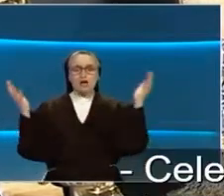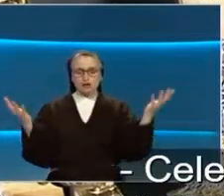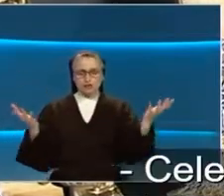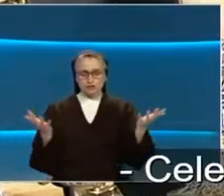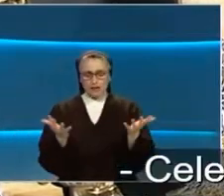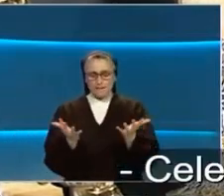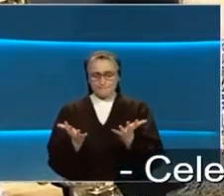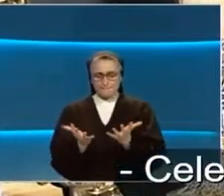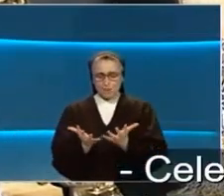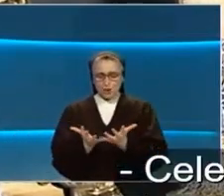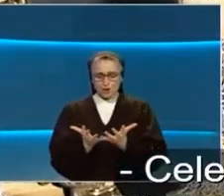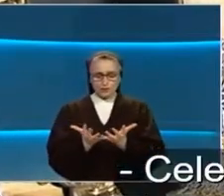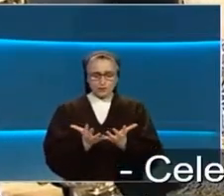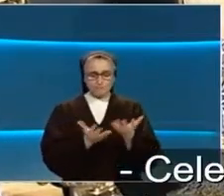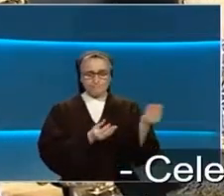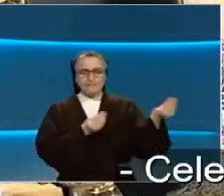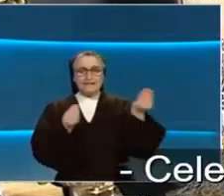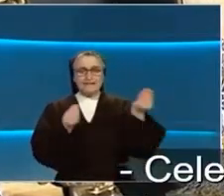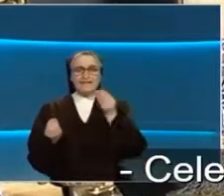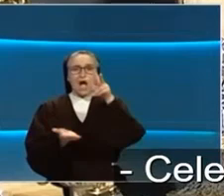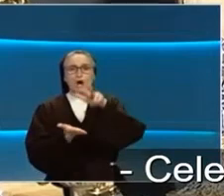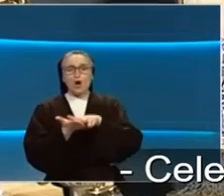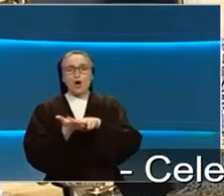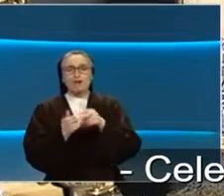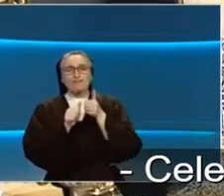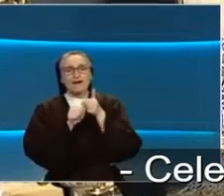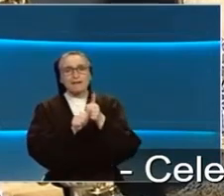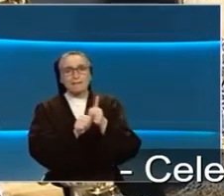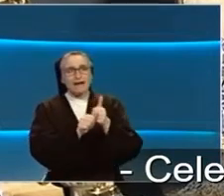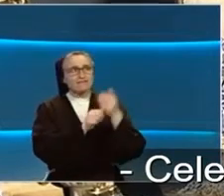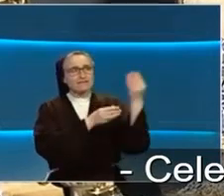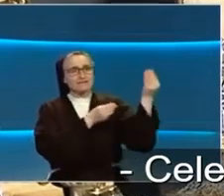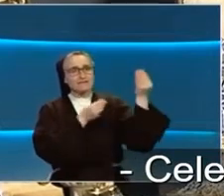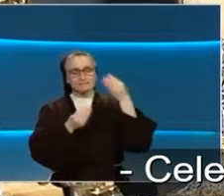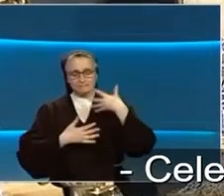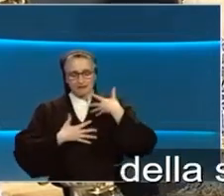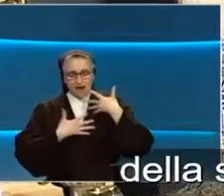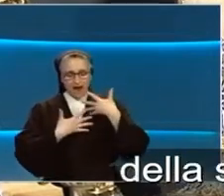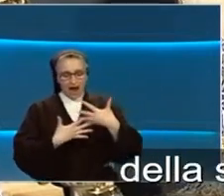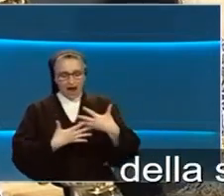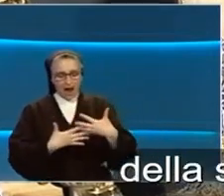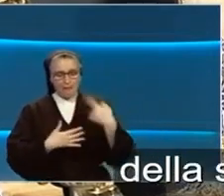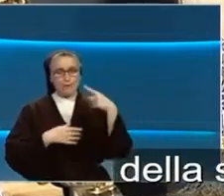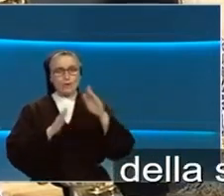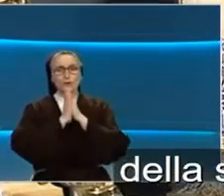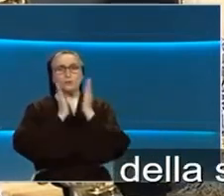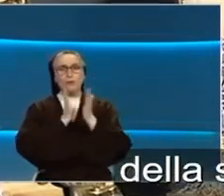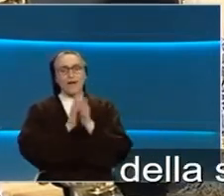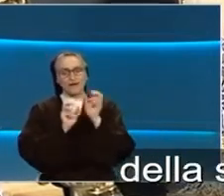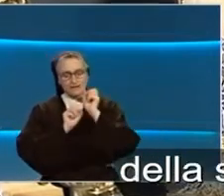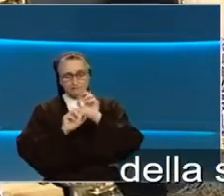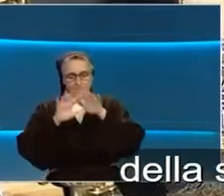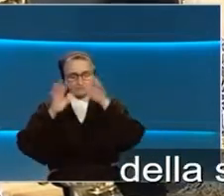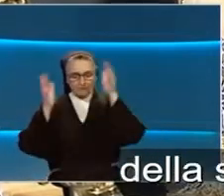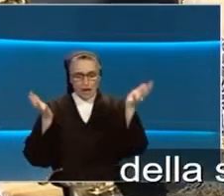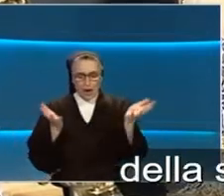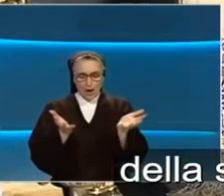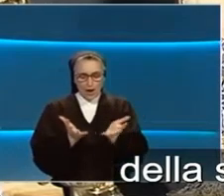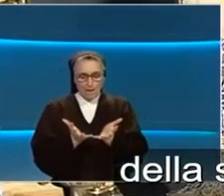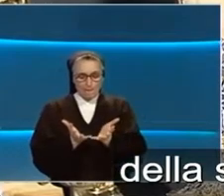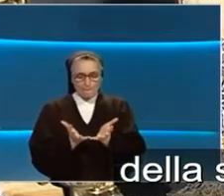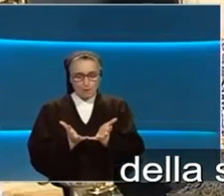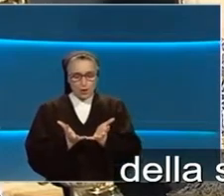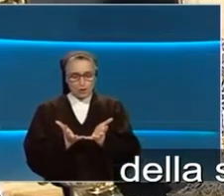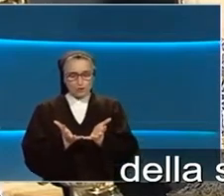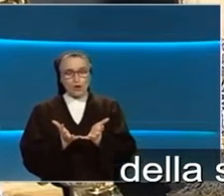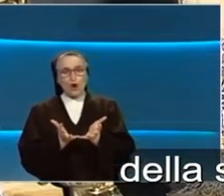resurrectionit ascensionis in celum, set prestolantes alterum eius adventum, offerimus tibi